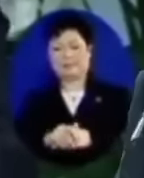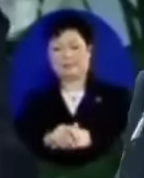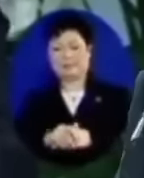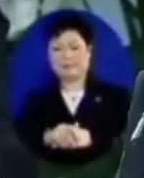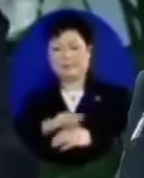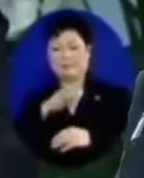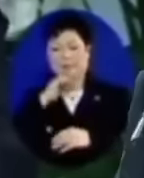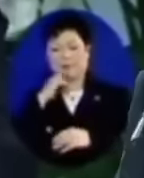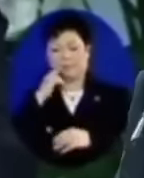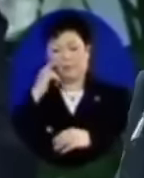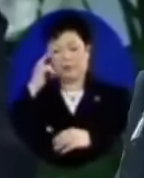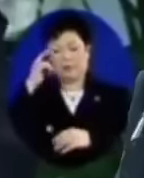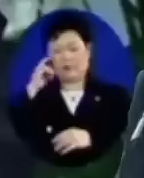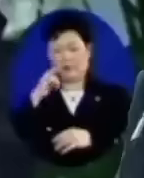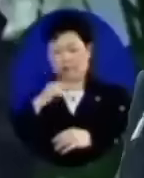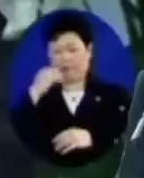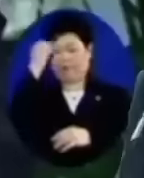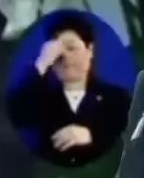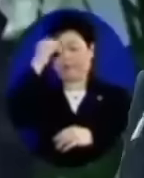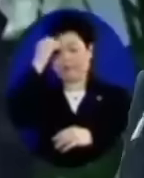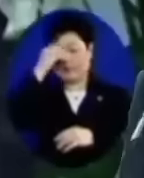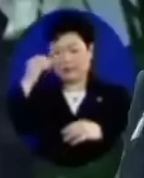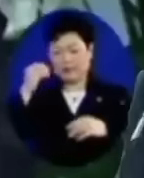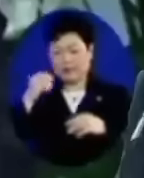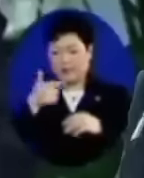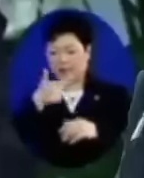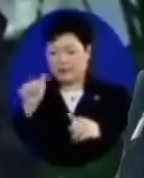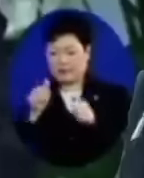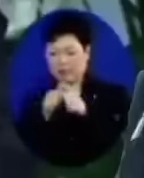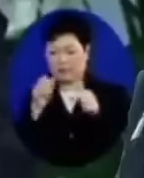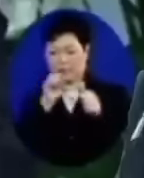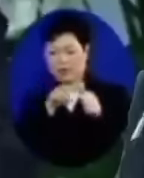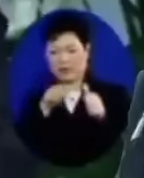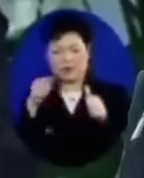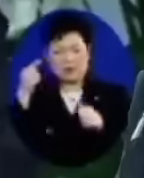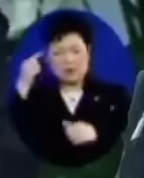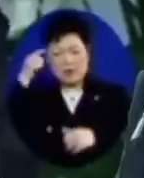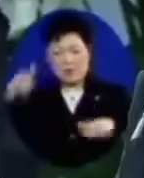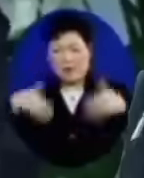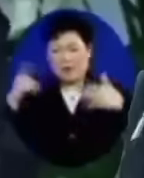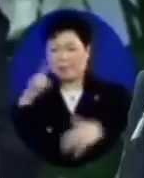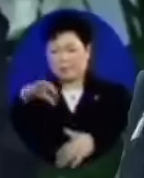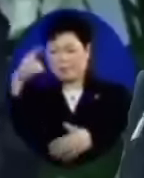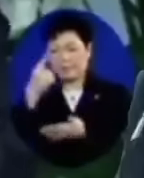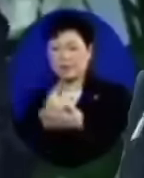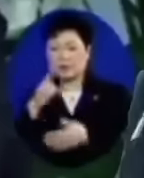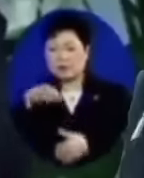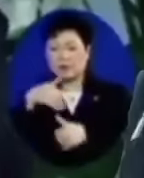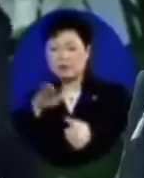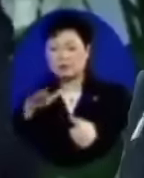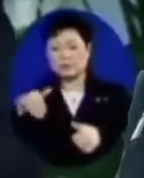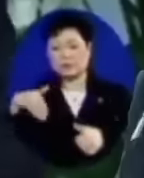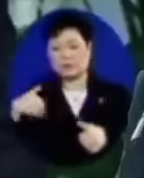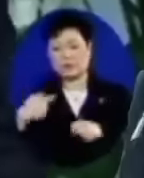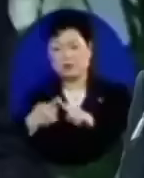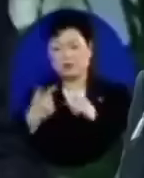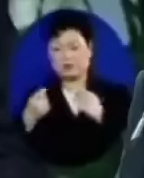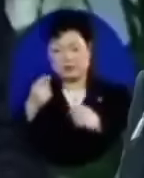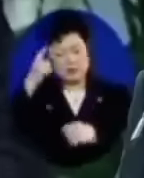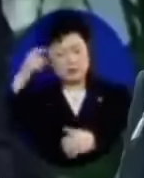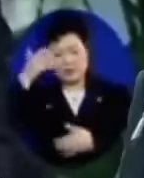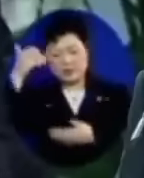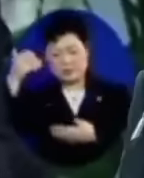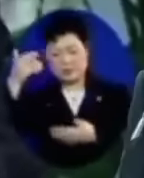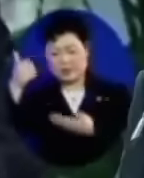어리둥절한 니고데모를 보고 바람이 어디서 와서 어디로 가는지 알지 못한 같이 성령이 우리에게 와서